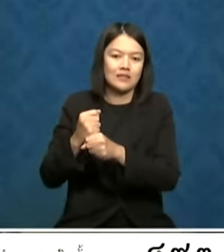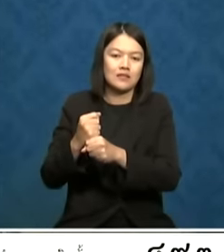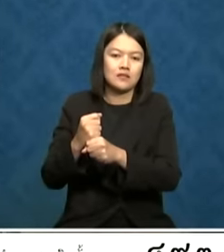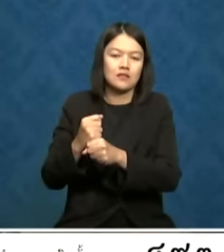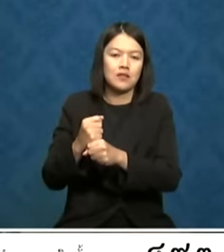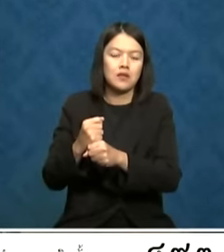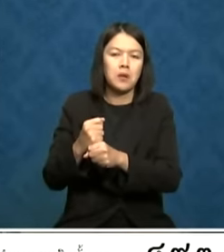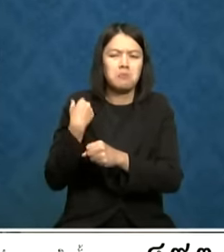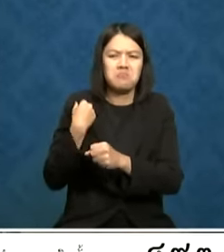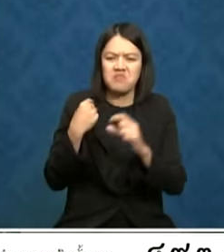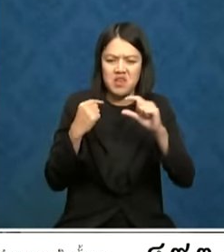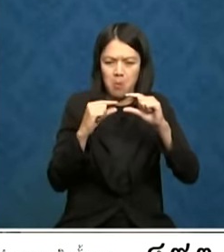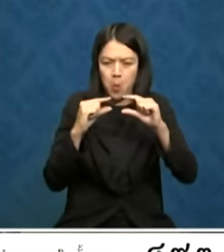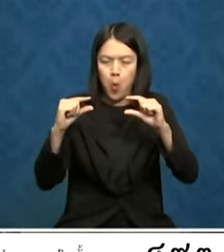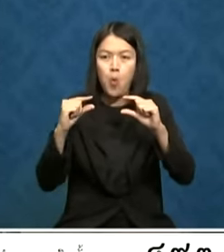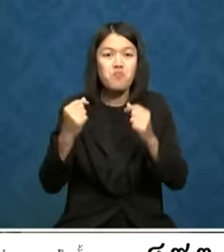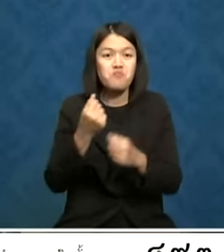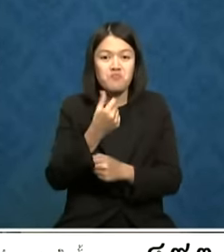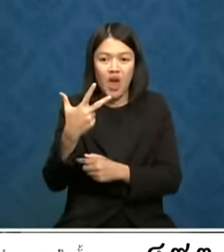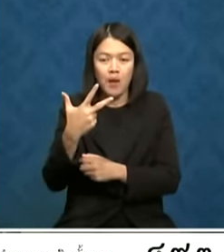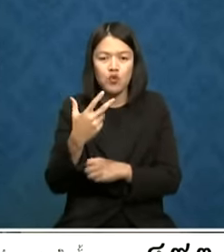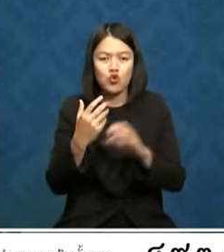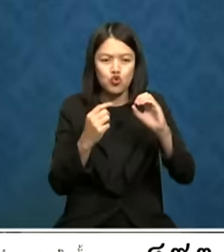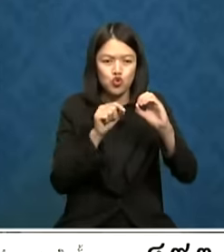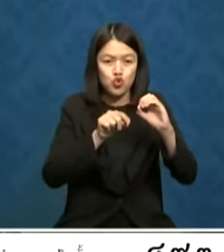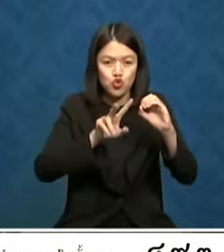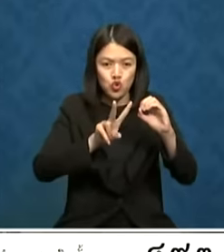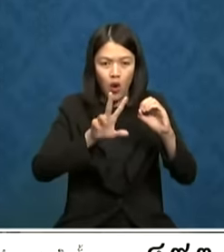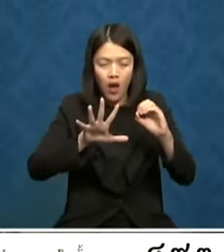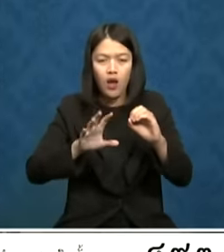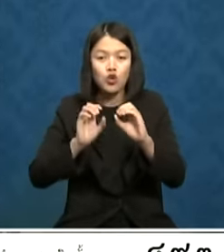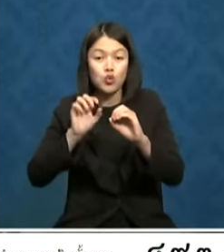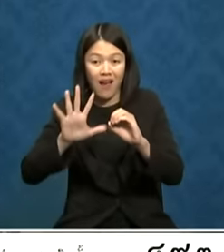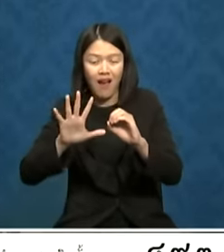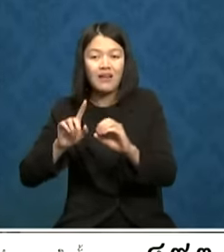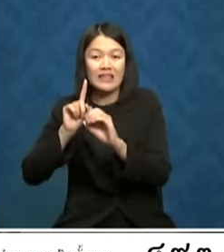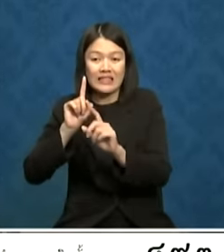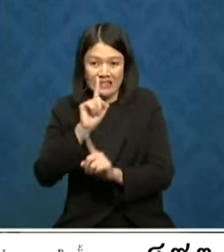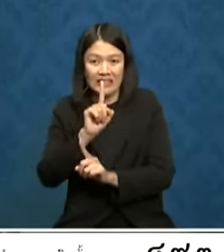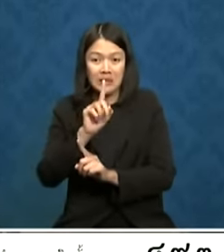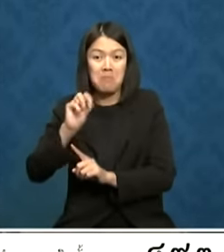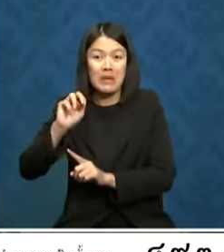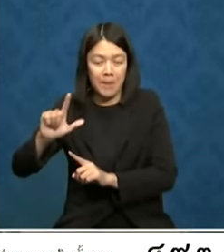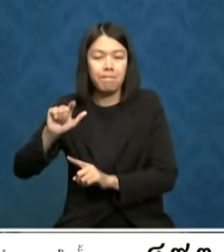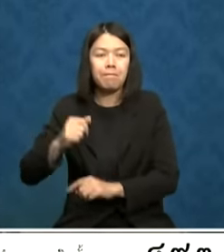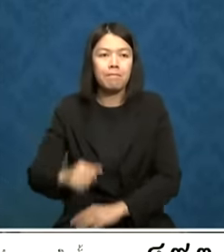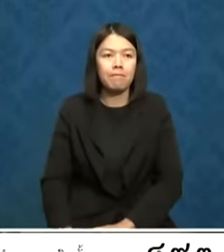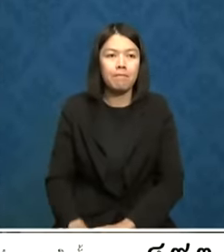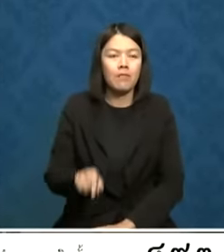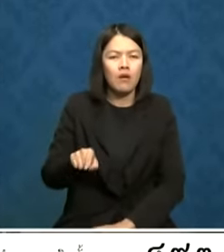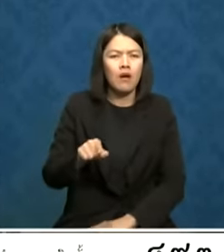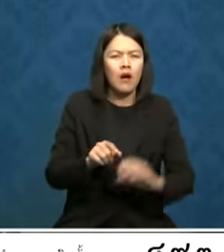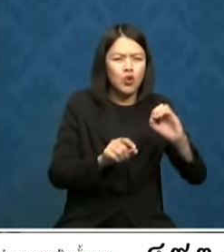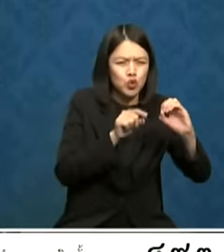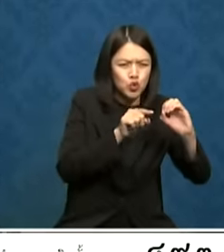ขนาดโดสยาด้วยกันค่ะท่านได้แก่ 0.25มกร 0.5มกและ1มกค่ะปกิปติแค่